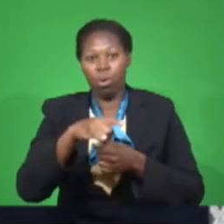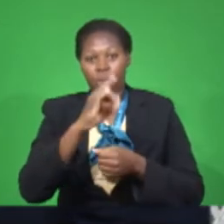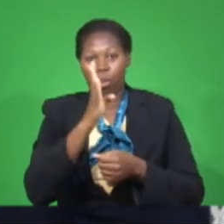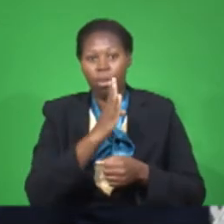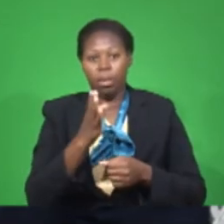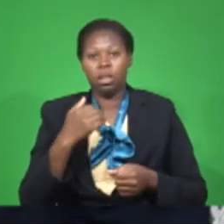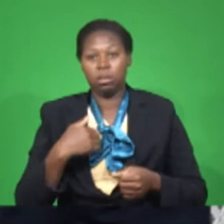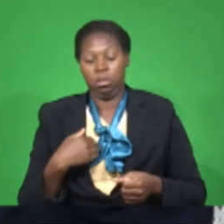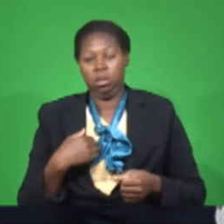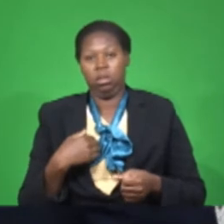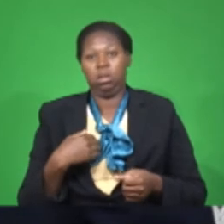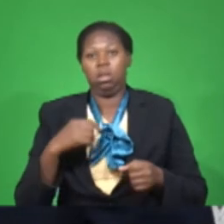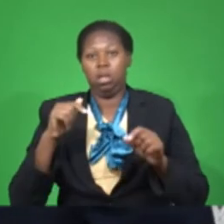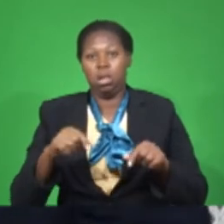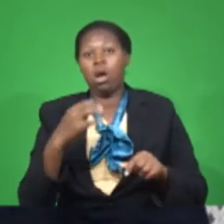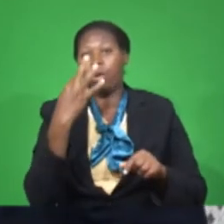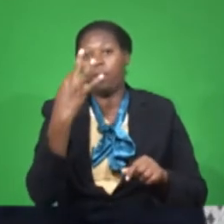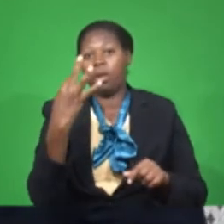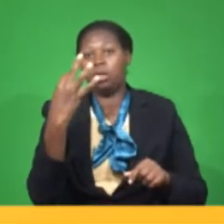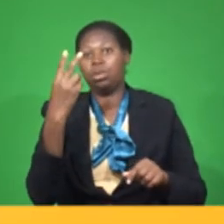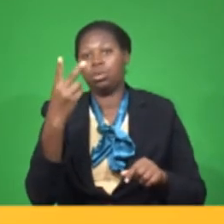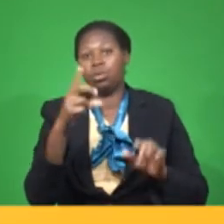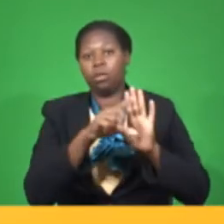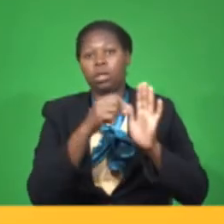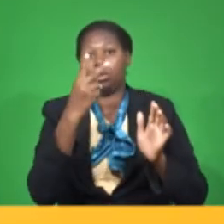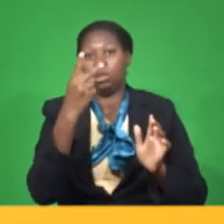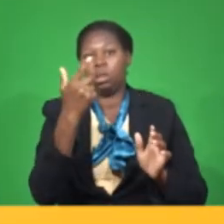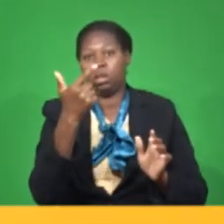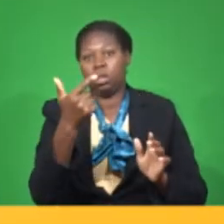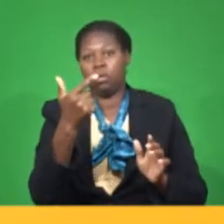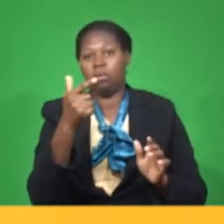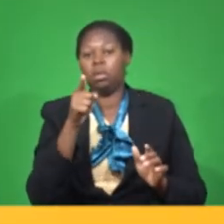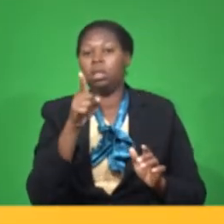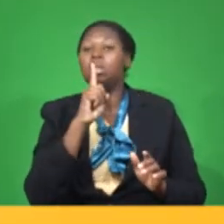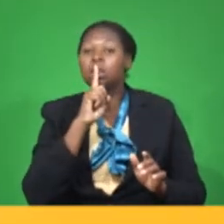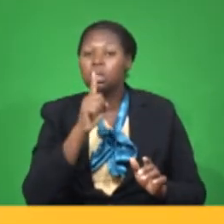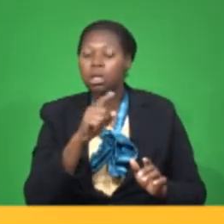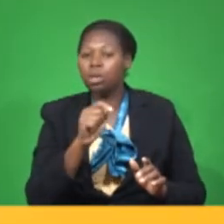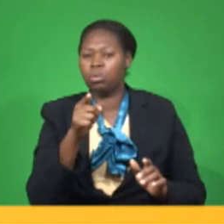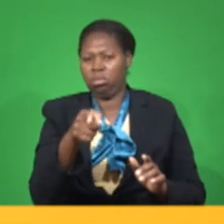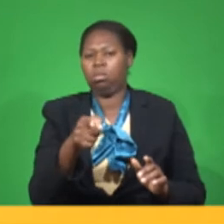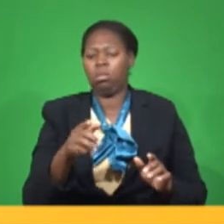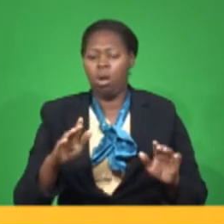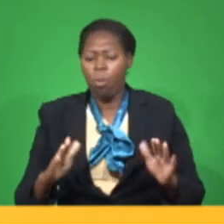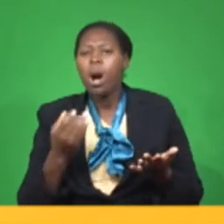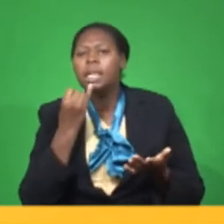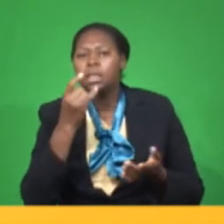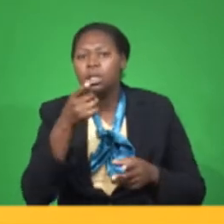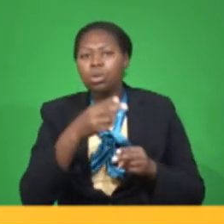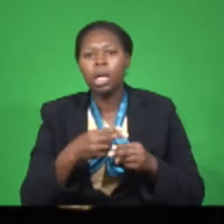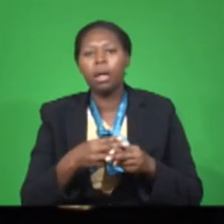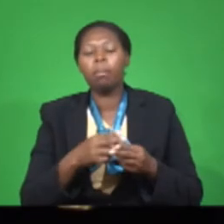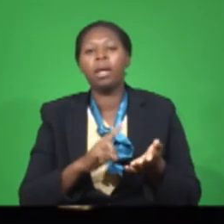32, verse 27. Akati kwaari, zita rako ndianiko, iya akati